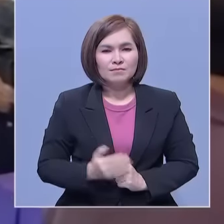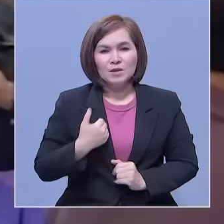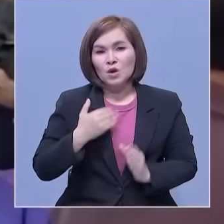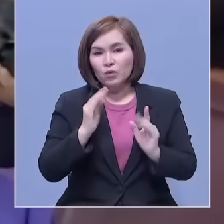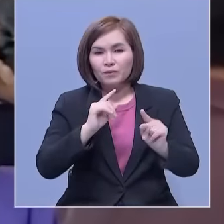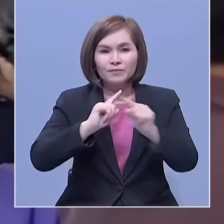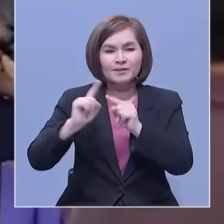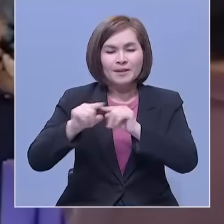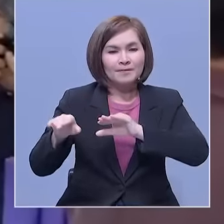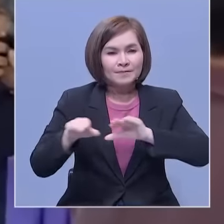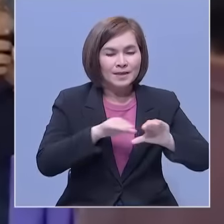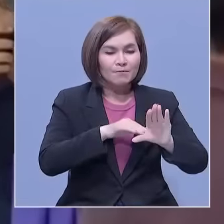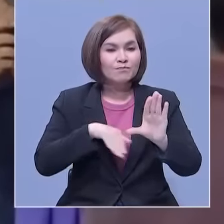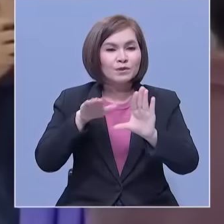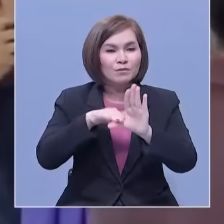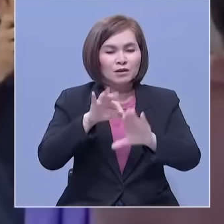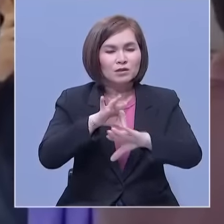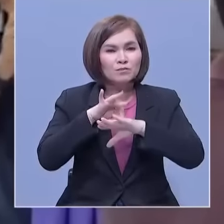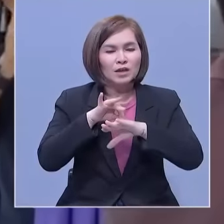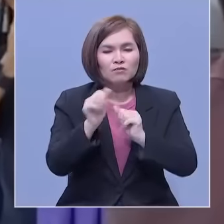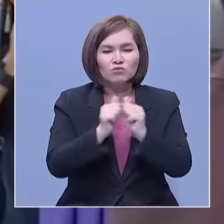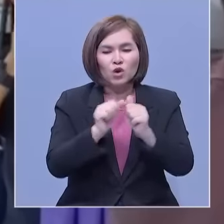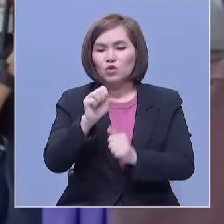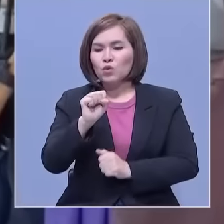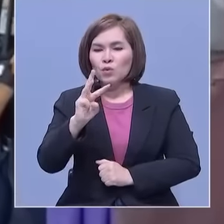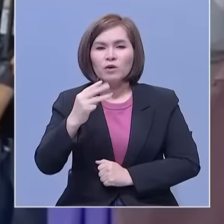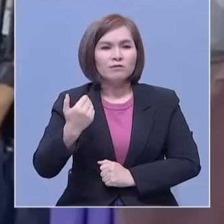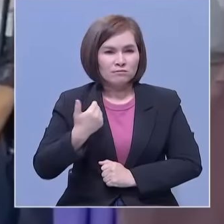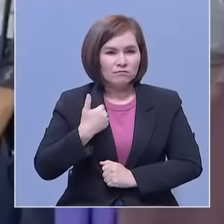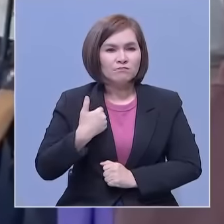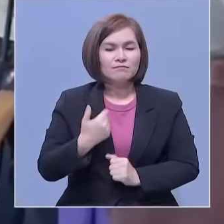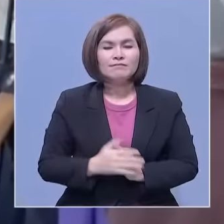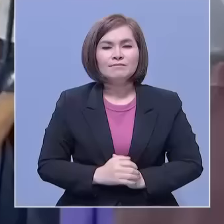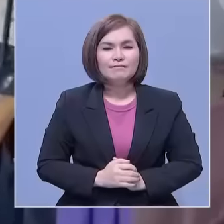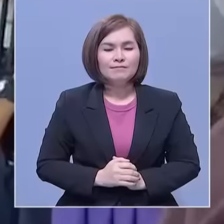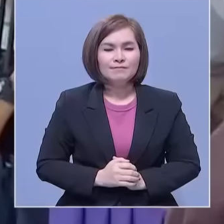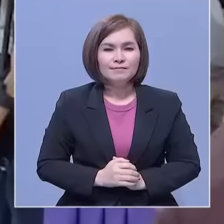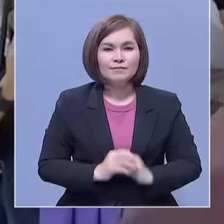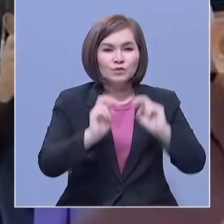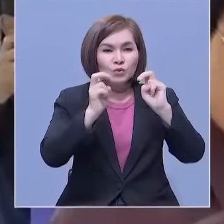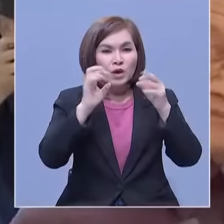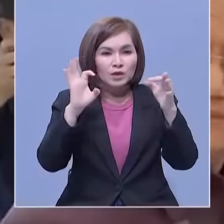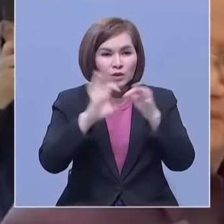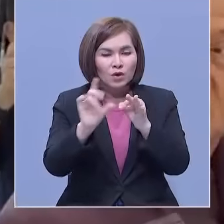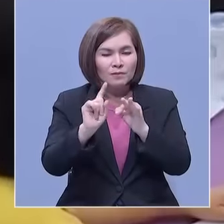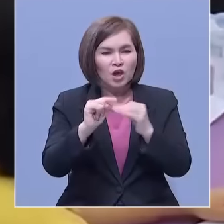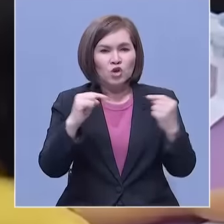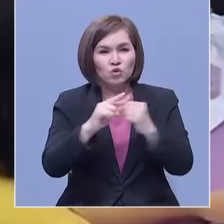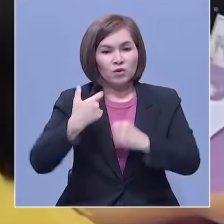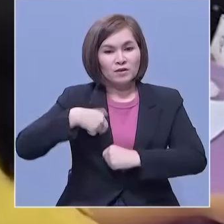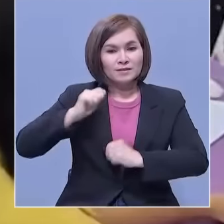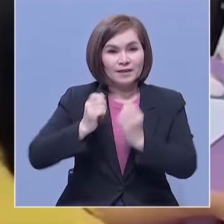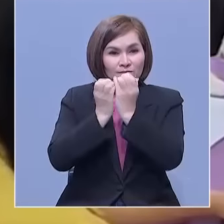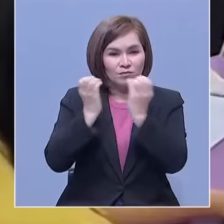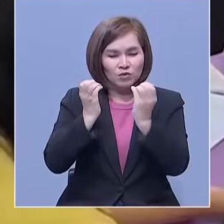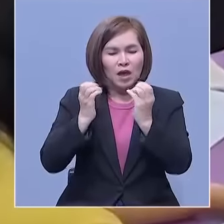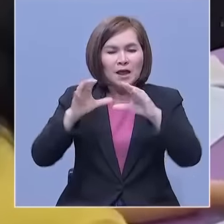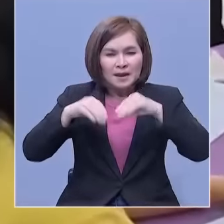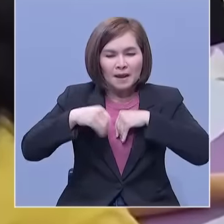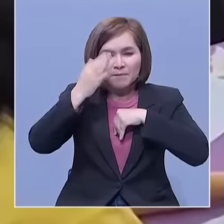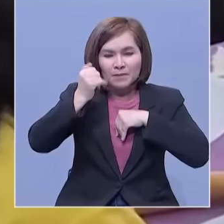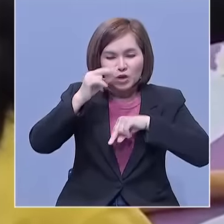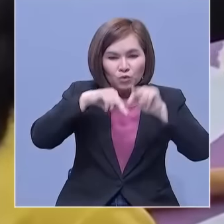หลายคนที่เตรียมลงรับสมัครสวด้วยครับแต่ว่าอย่างไรก็ตามนะครับประเด็นการรับหรือไม่รับคำร้องในการพิจารณาของ